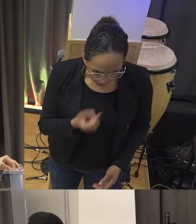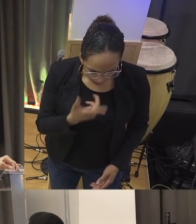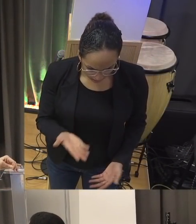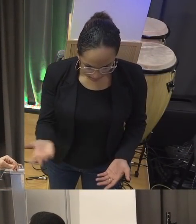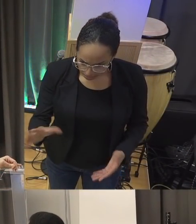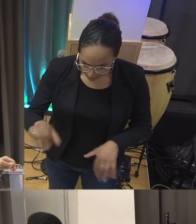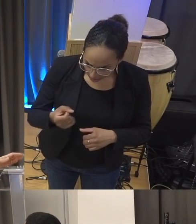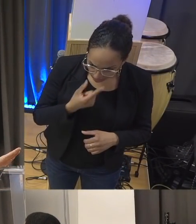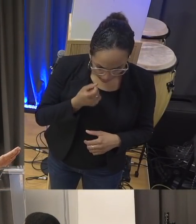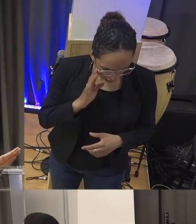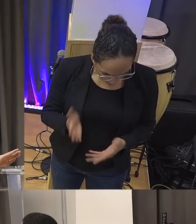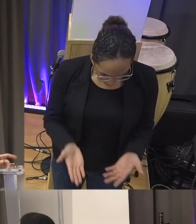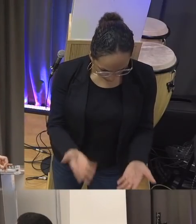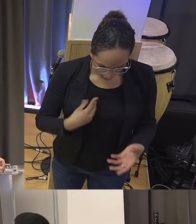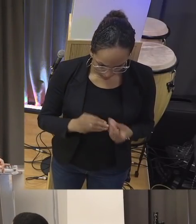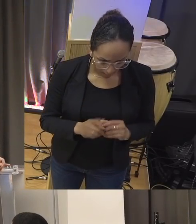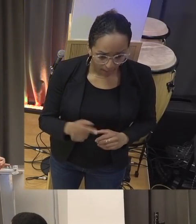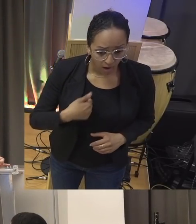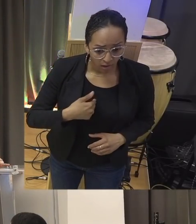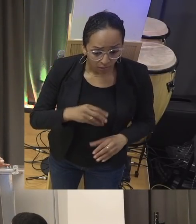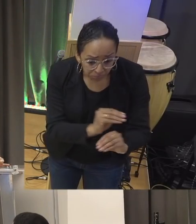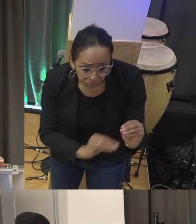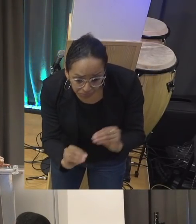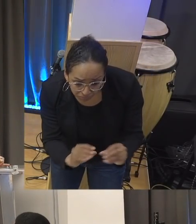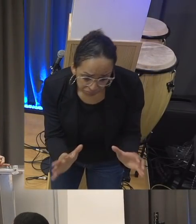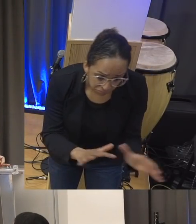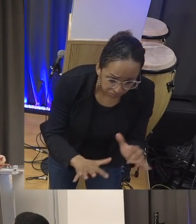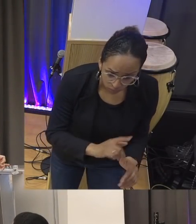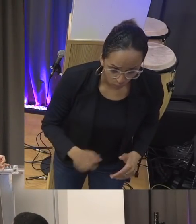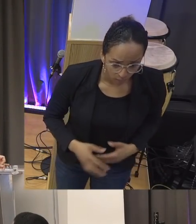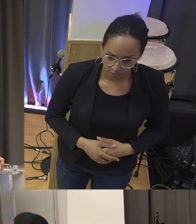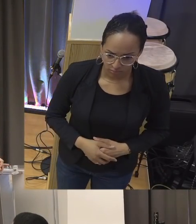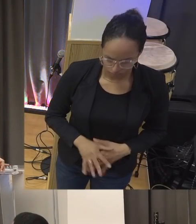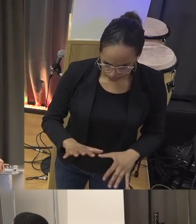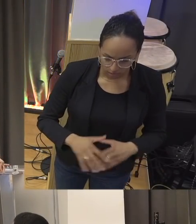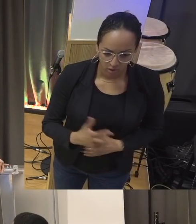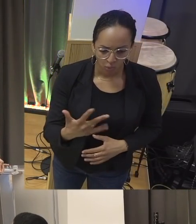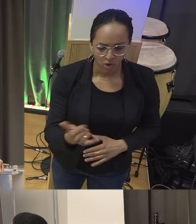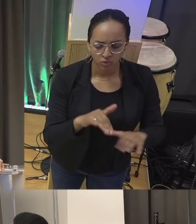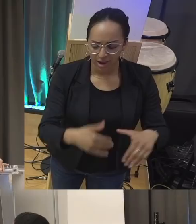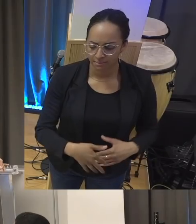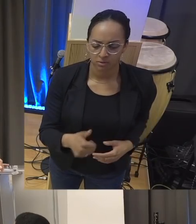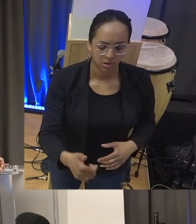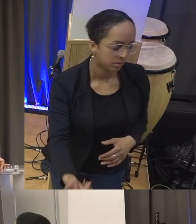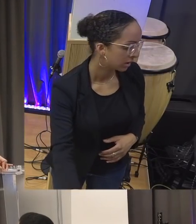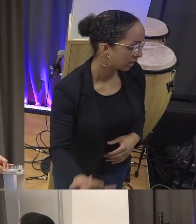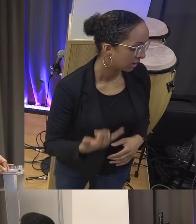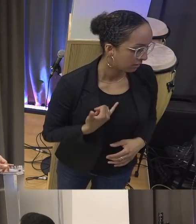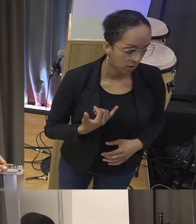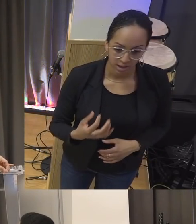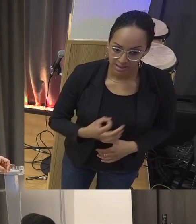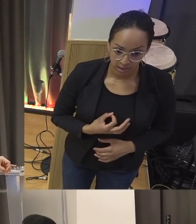problème. Hein, parce qu'on n'est pas là pour chouchouter, materner les gens. Mais 3 jours plus tard, il me rappelle, il me dit, ma fille, je suis à l'hôpital, elle va